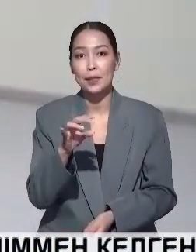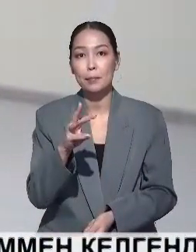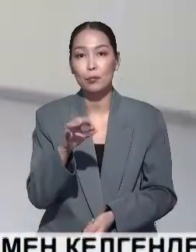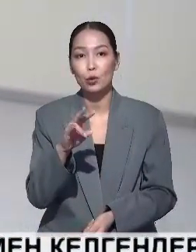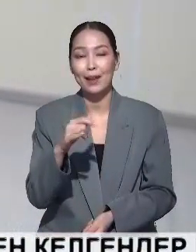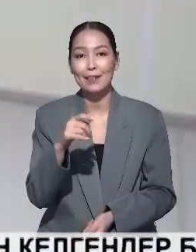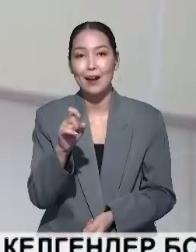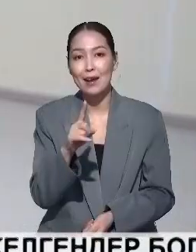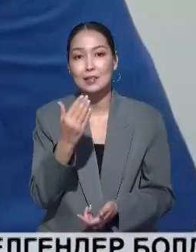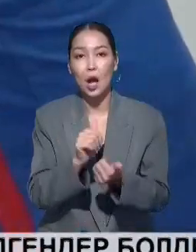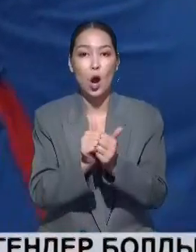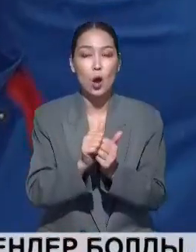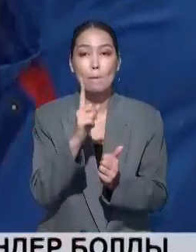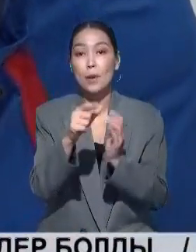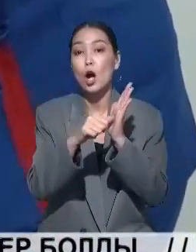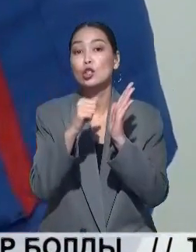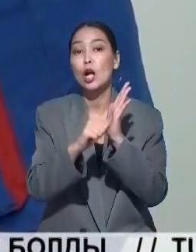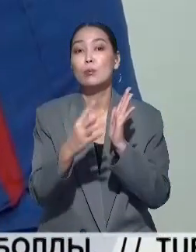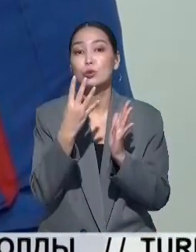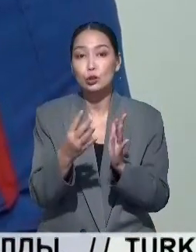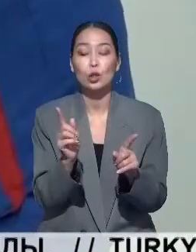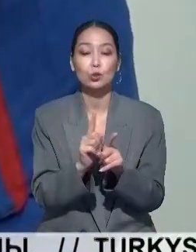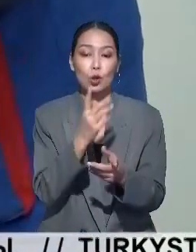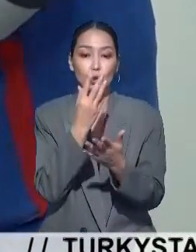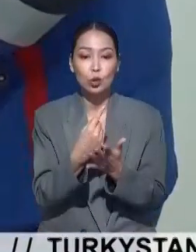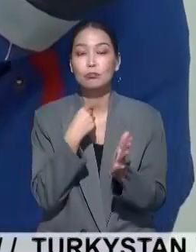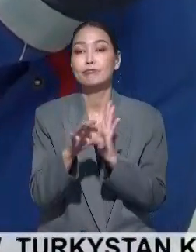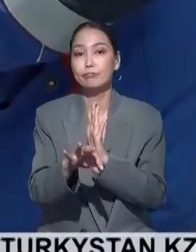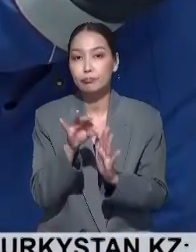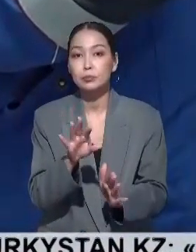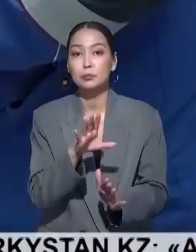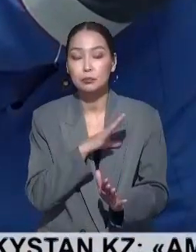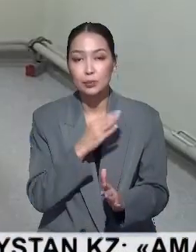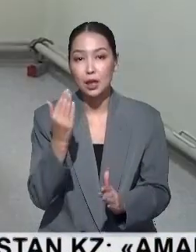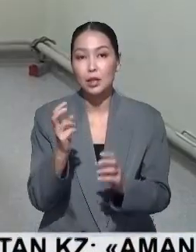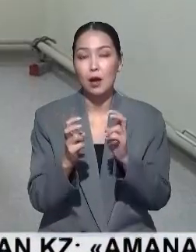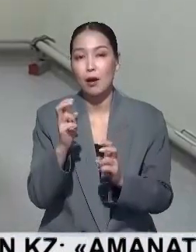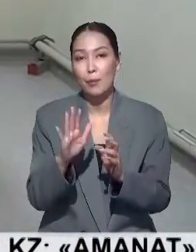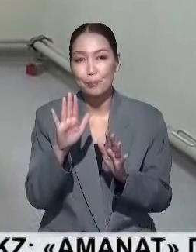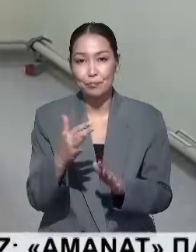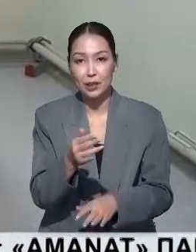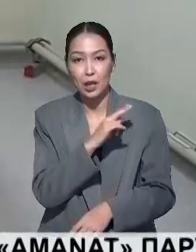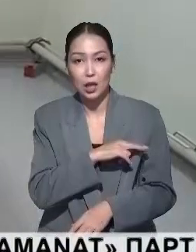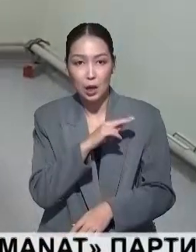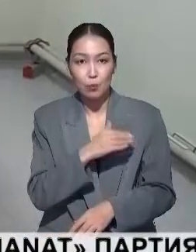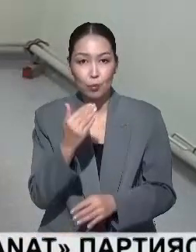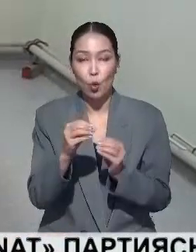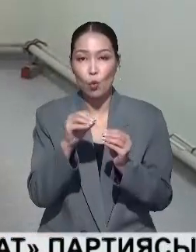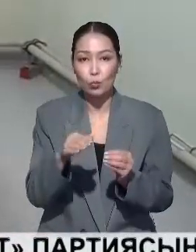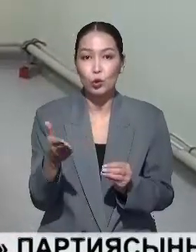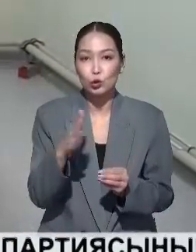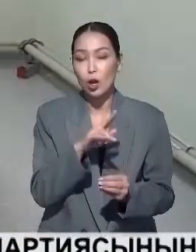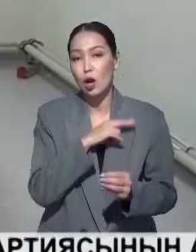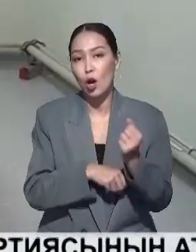ауысымдық жұмыстағы 1664 адамда өз таңдауын жасады. Теңіз кенішінде еңбек етіп жатқан 10 000 жуық жұмысшы өздері